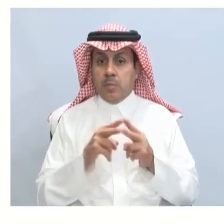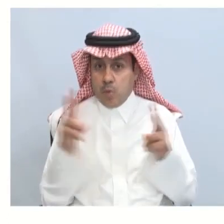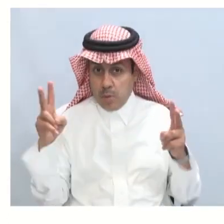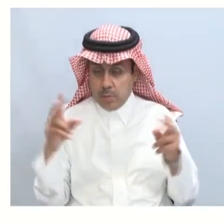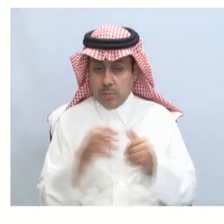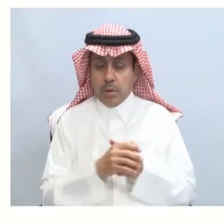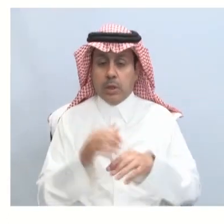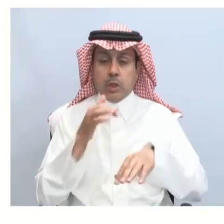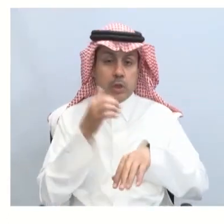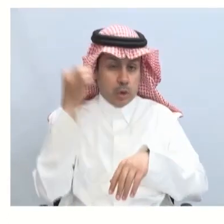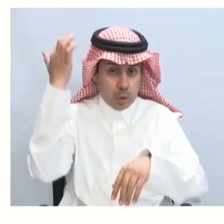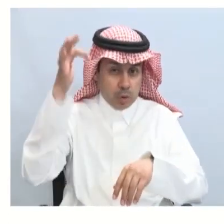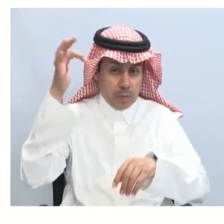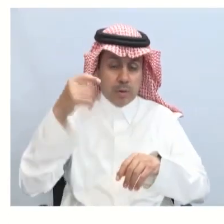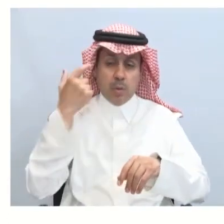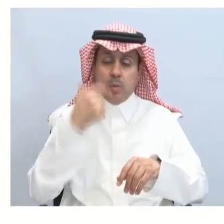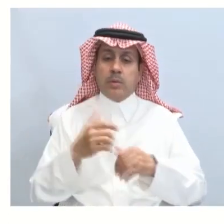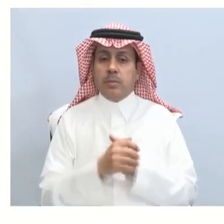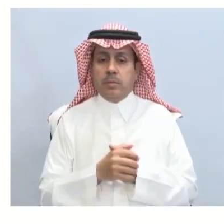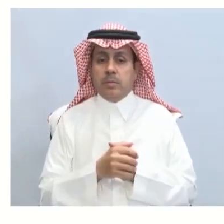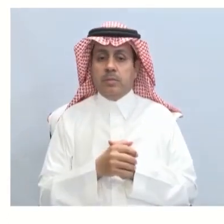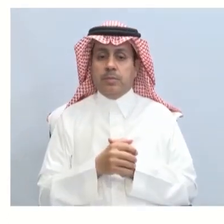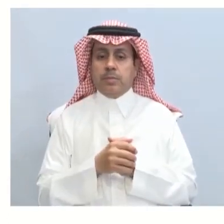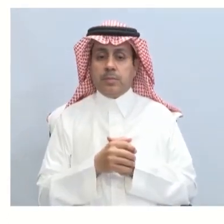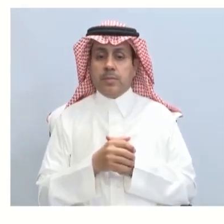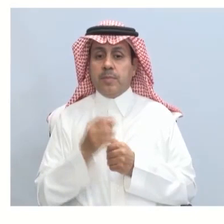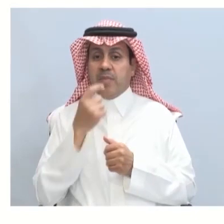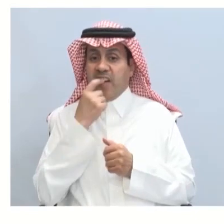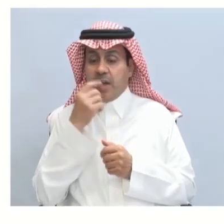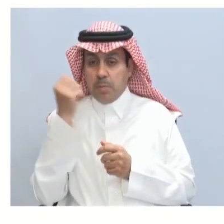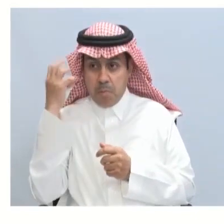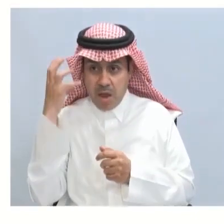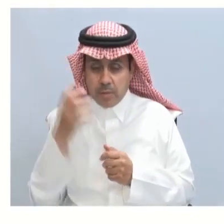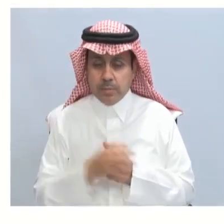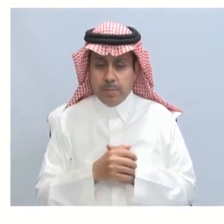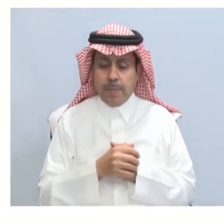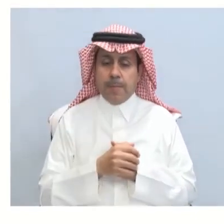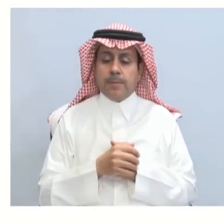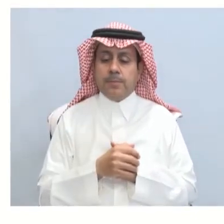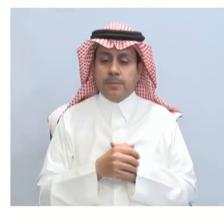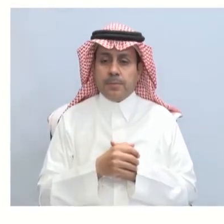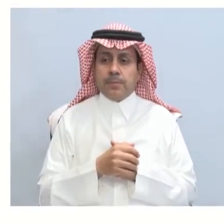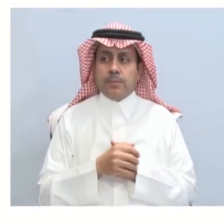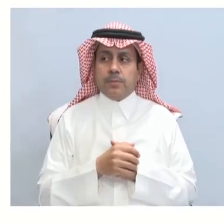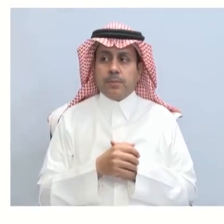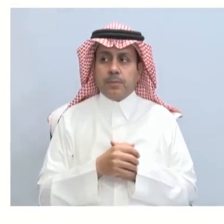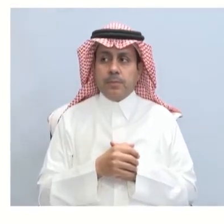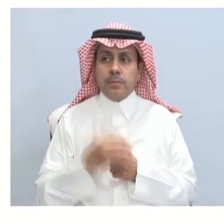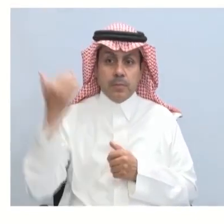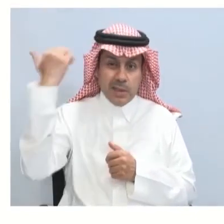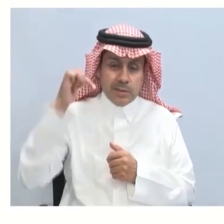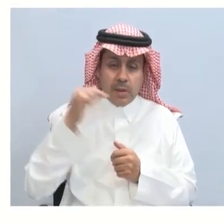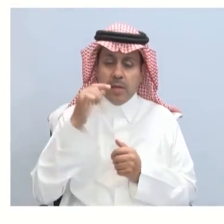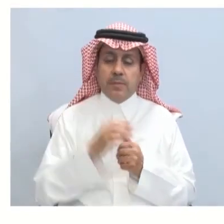وهي الجرح في الراس او الوجه حتى يوضح العظم اي حتى يبين العظم من هذه